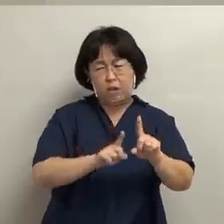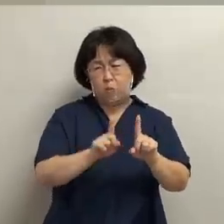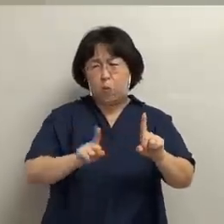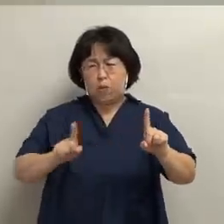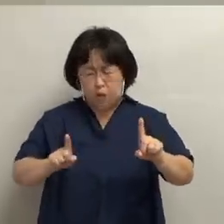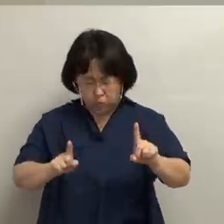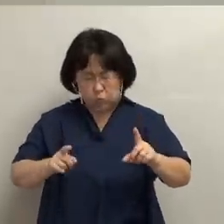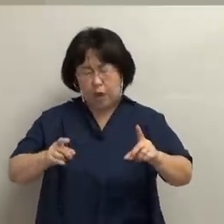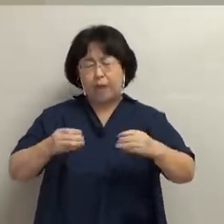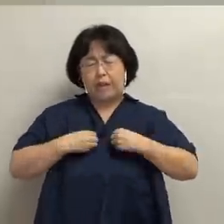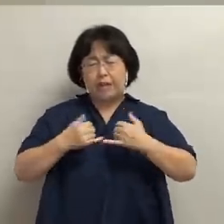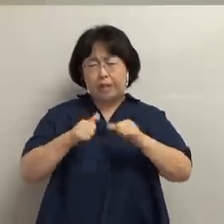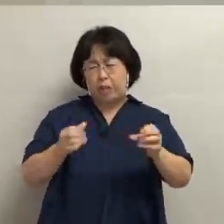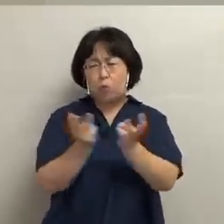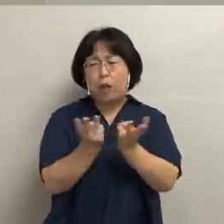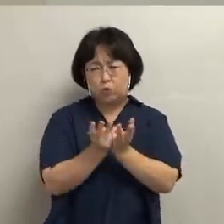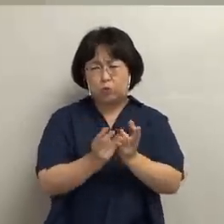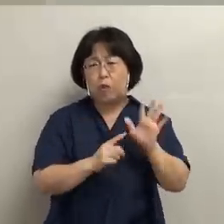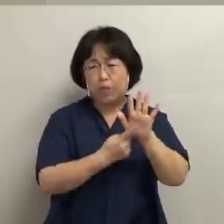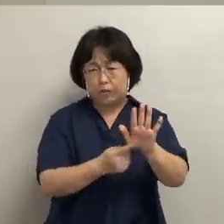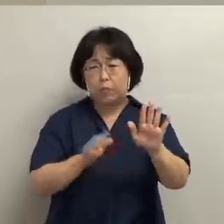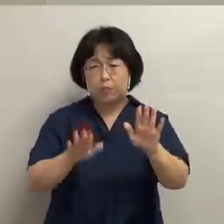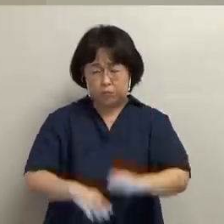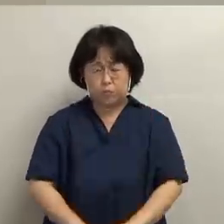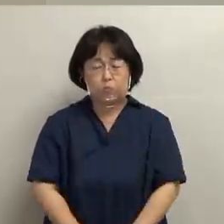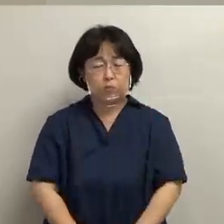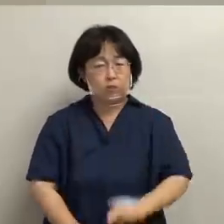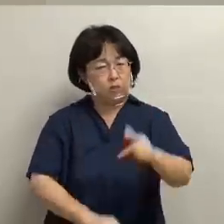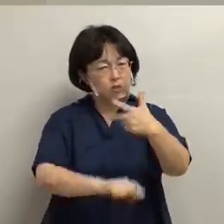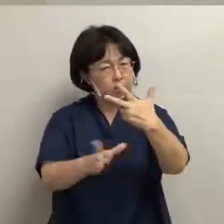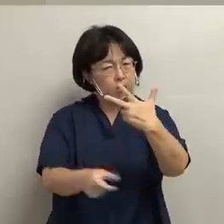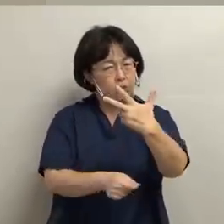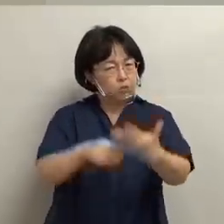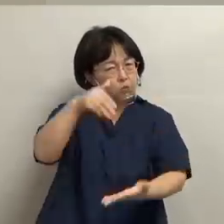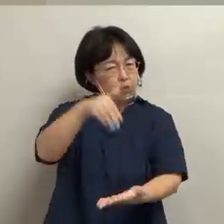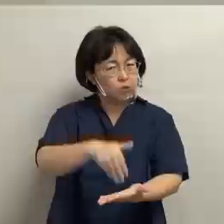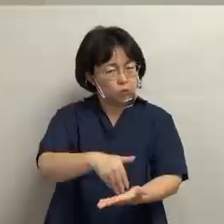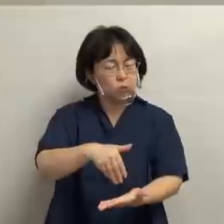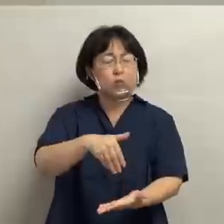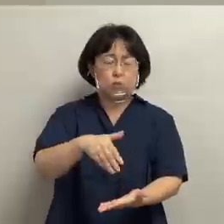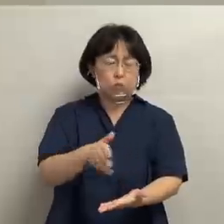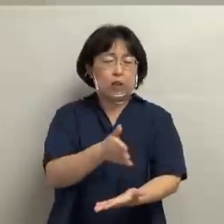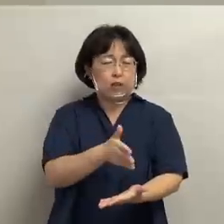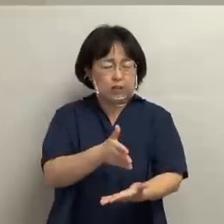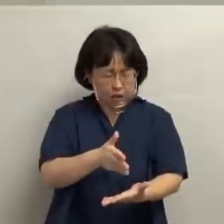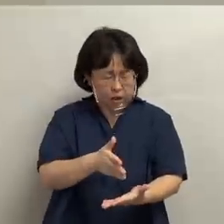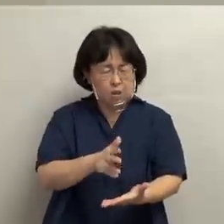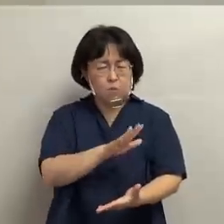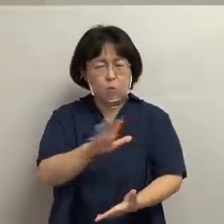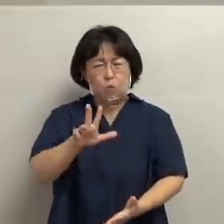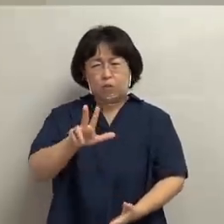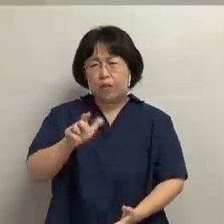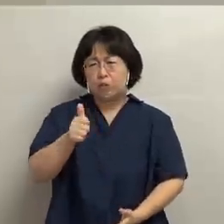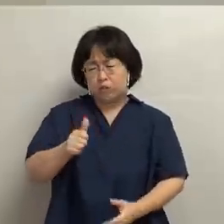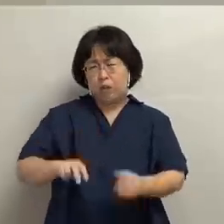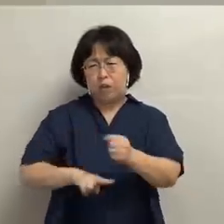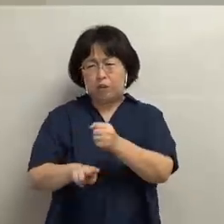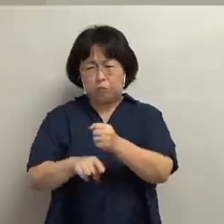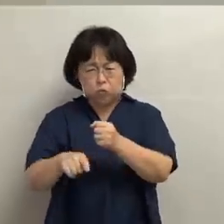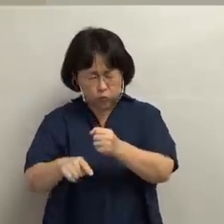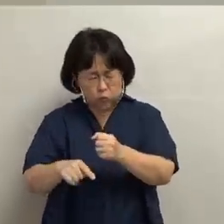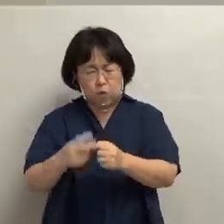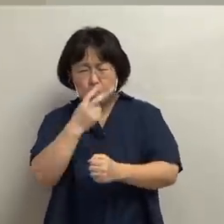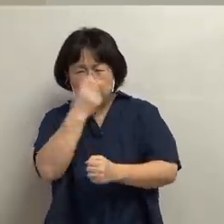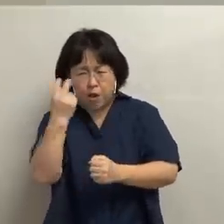ています4月下旬から出る学部のケース割合が急上昇しているとこれを見ていたわけで90